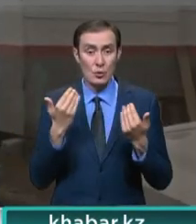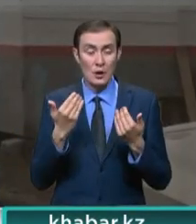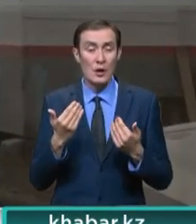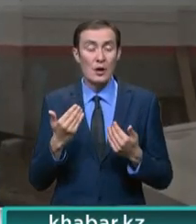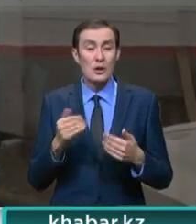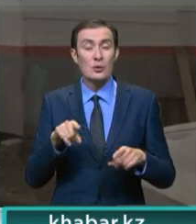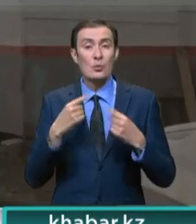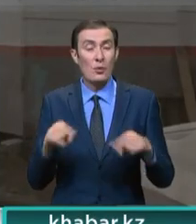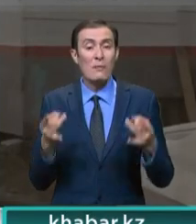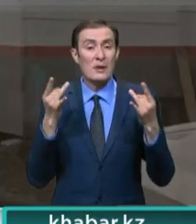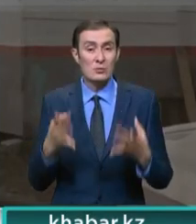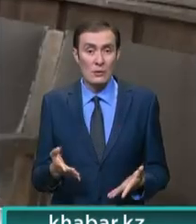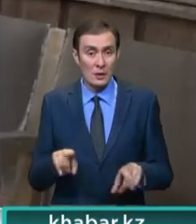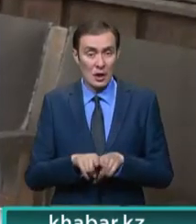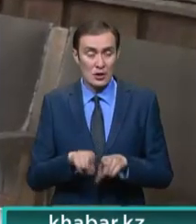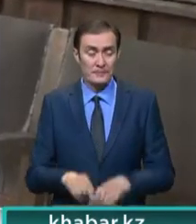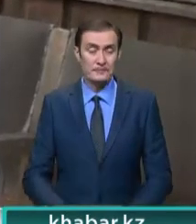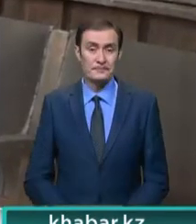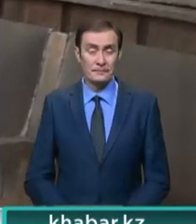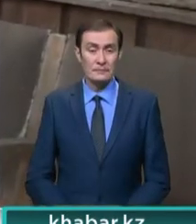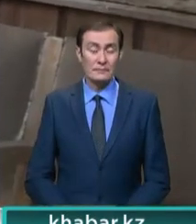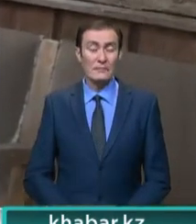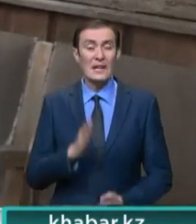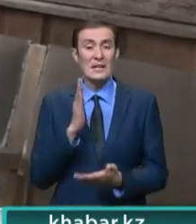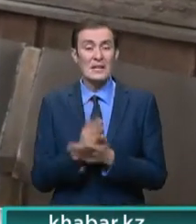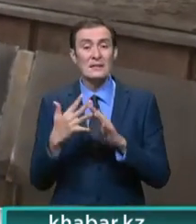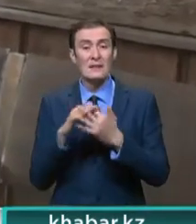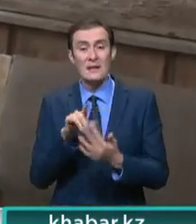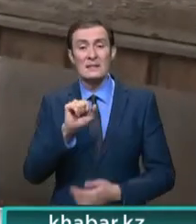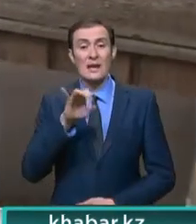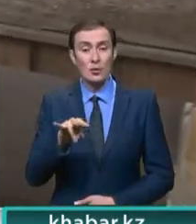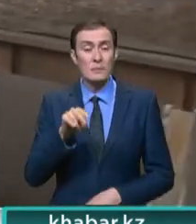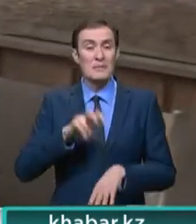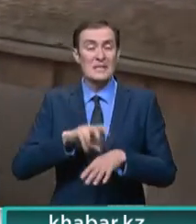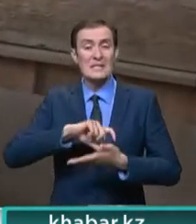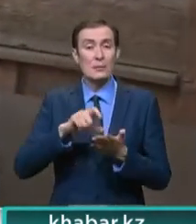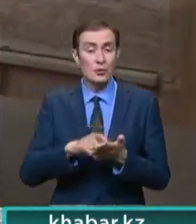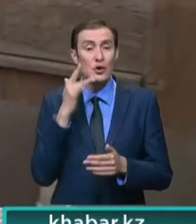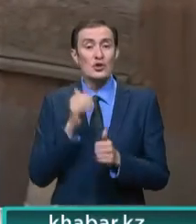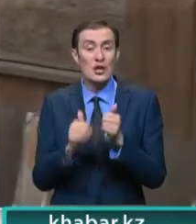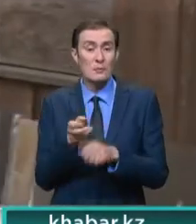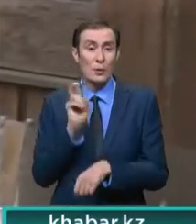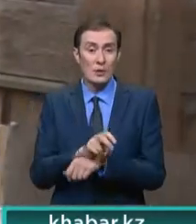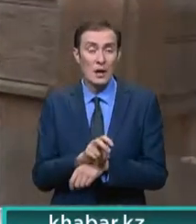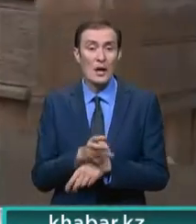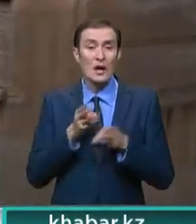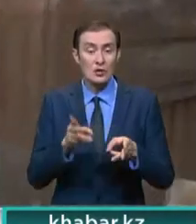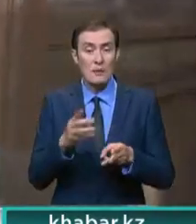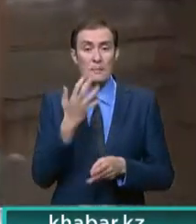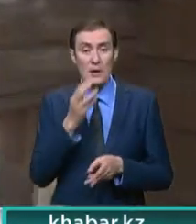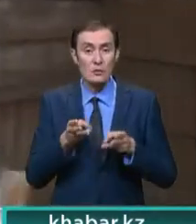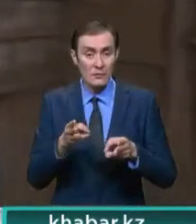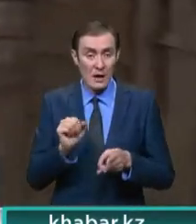многого другого элементарного. Есть в Затоне и медицинский пункт, но сюда чаще приходит кочегар, чтобы протопить